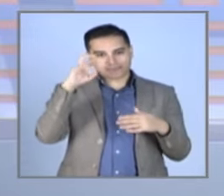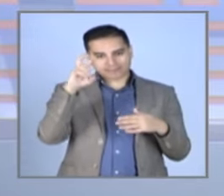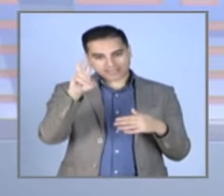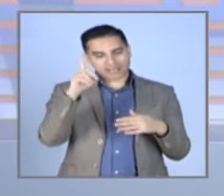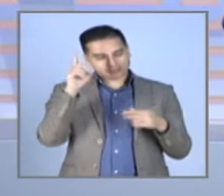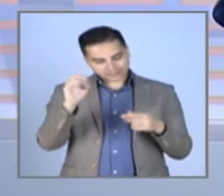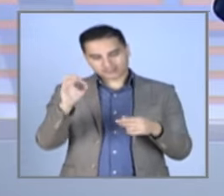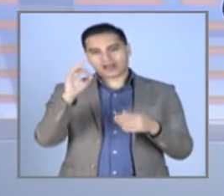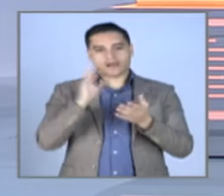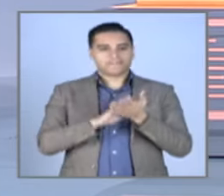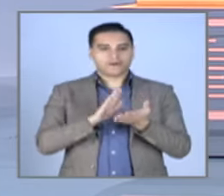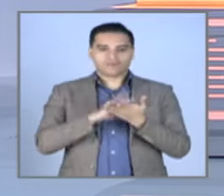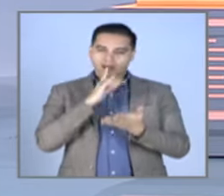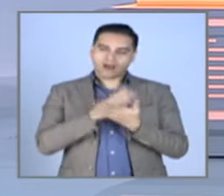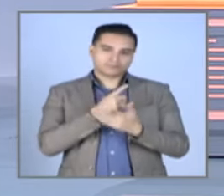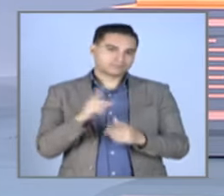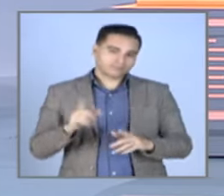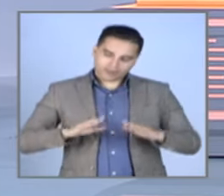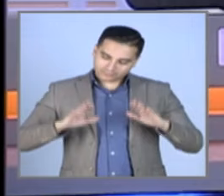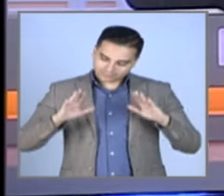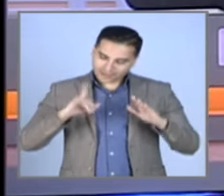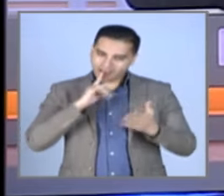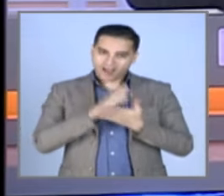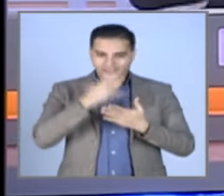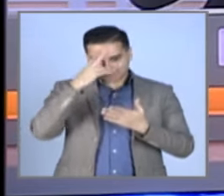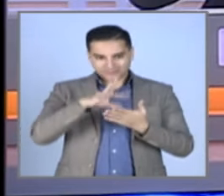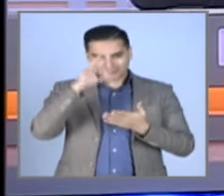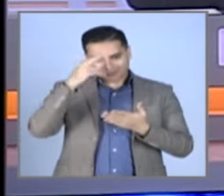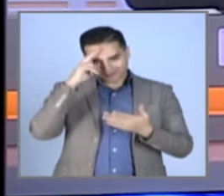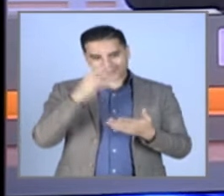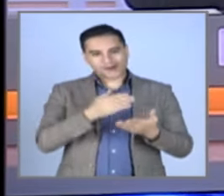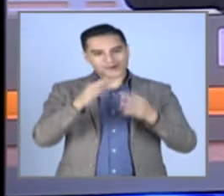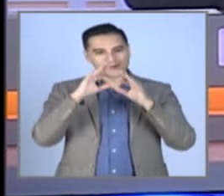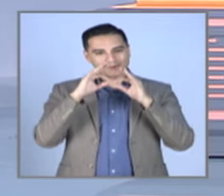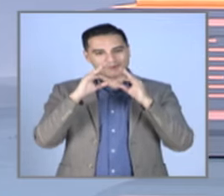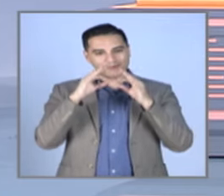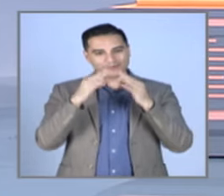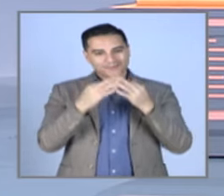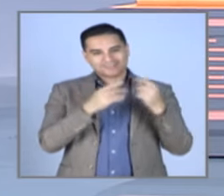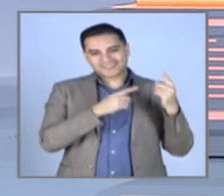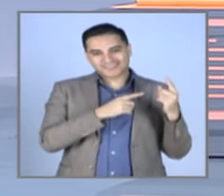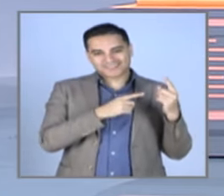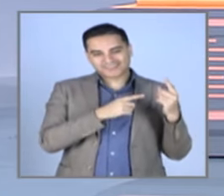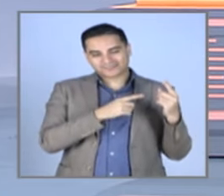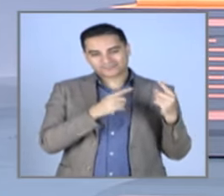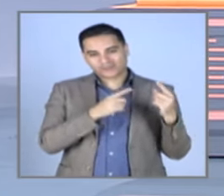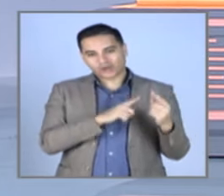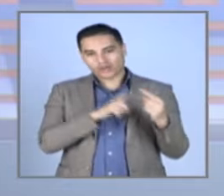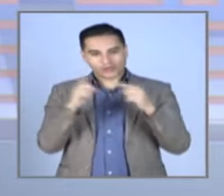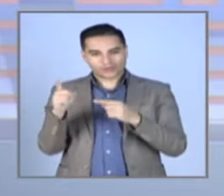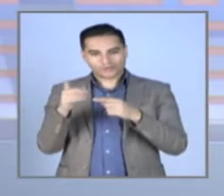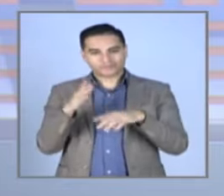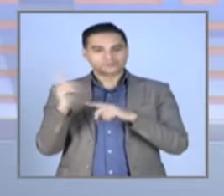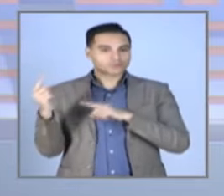برافو عليك. يستحق الحقيقة، يستحق يختار مين اللي بتنزل الأول. الحمد لله. الفرسيوني هتبتدوا